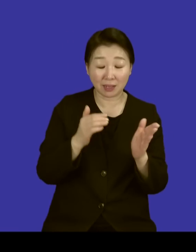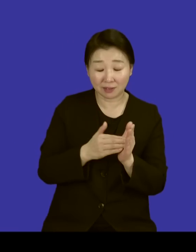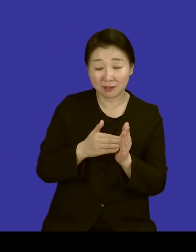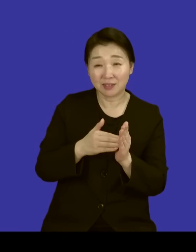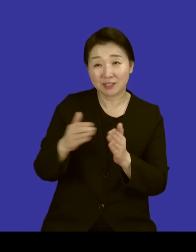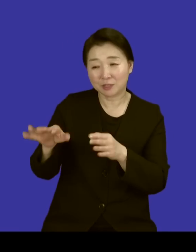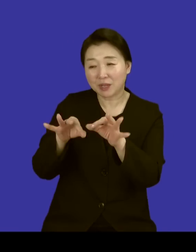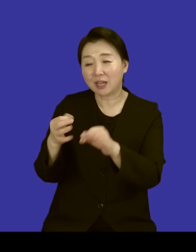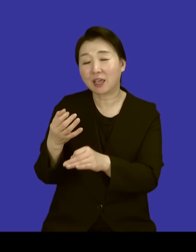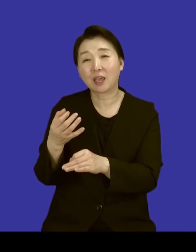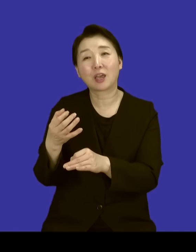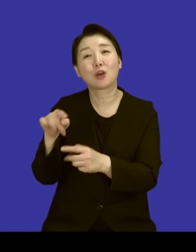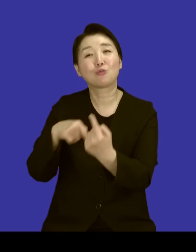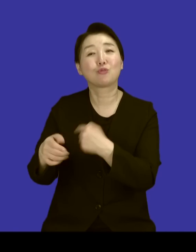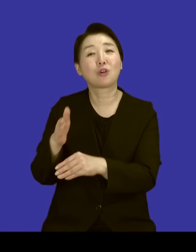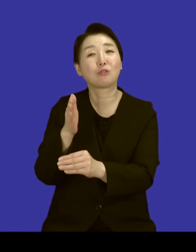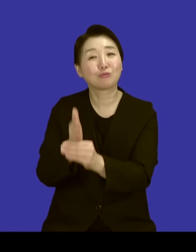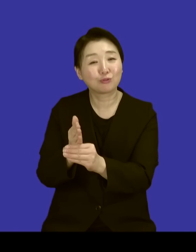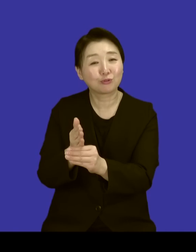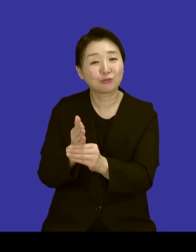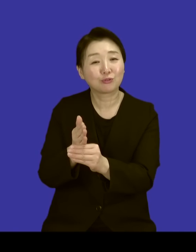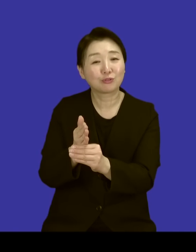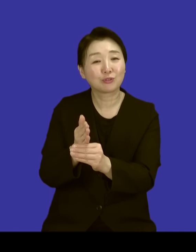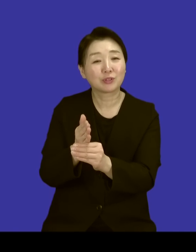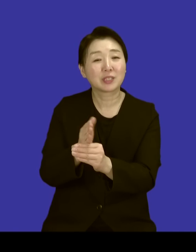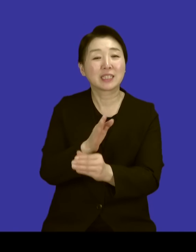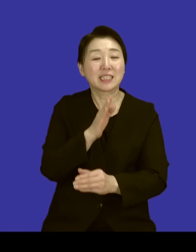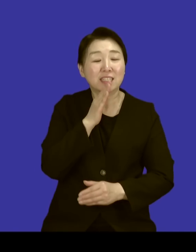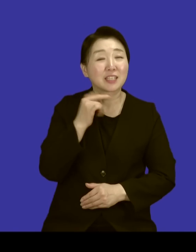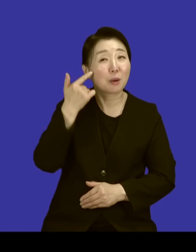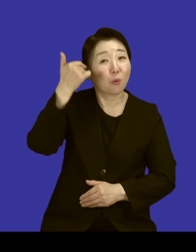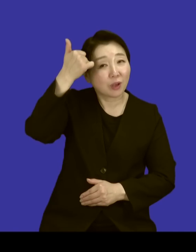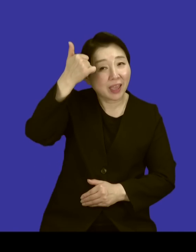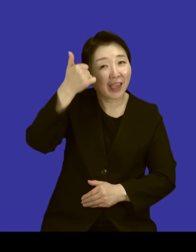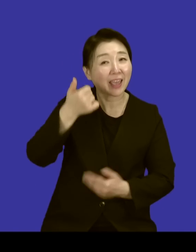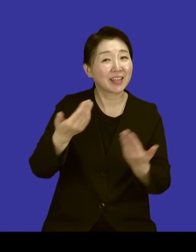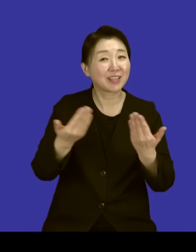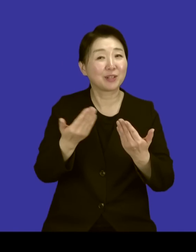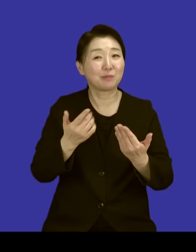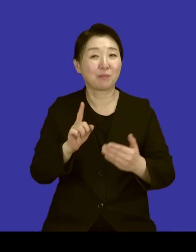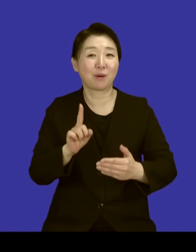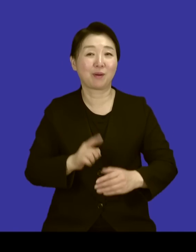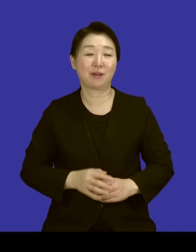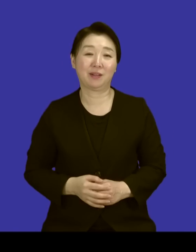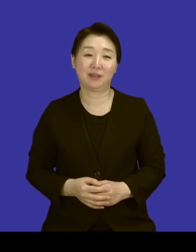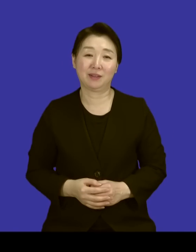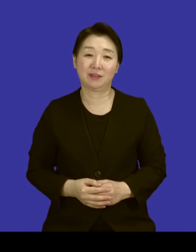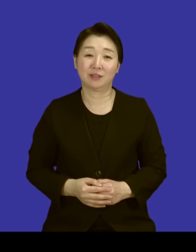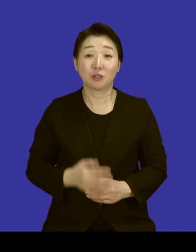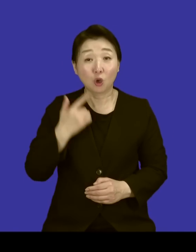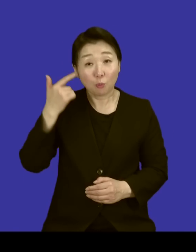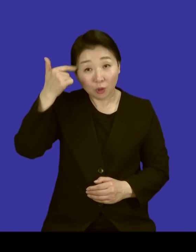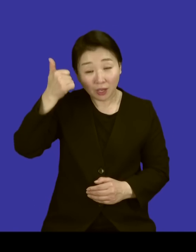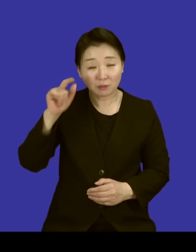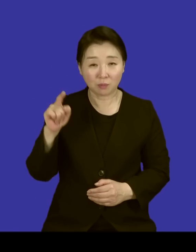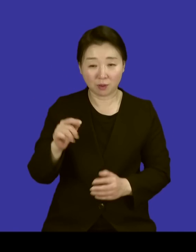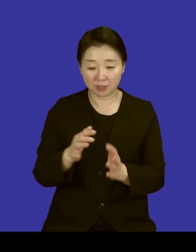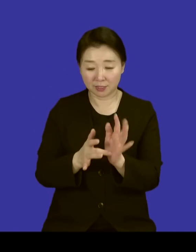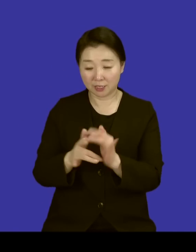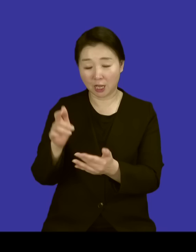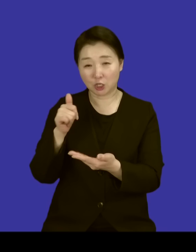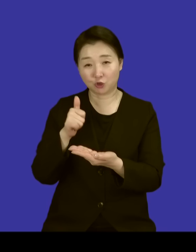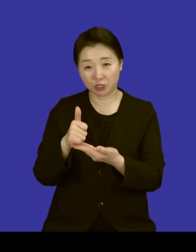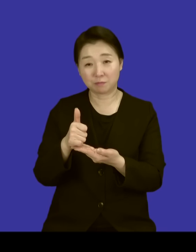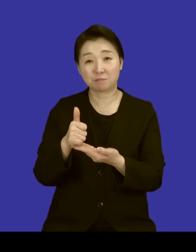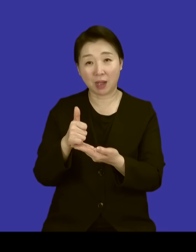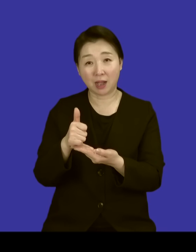계신데 경험해 보시니까 진정한 목회는 뭐라고 생각하세요? 목회는 저는 이제 예수님을